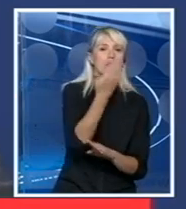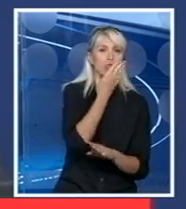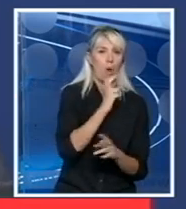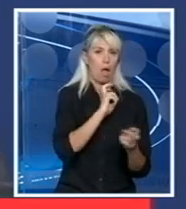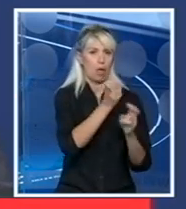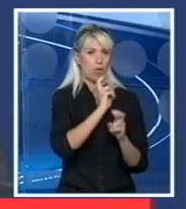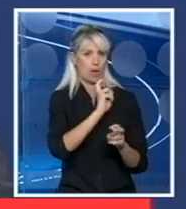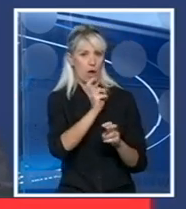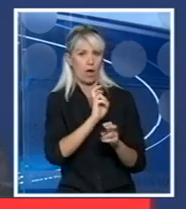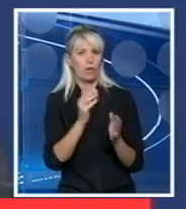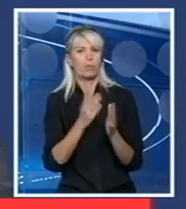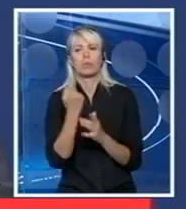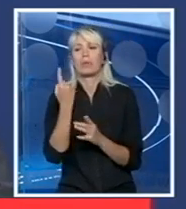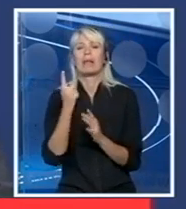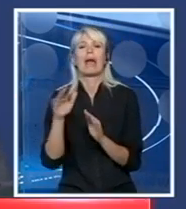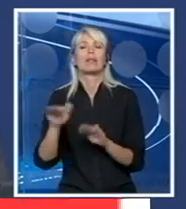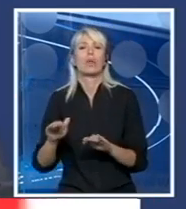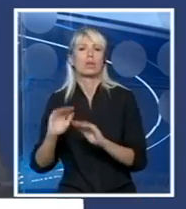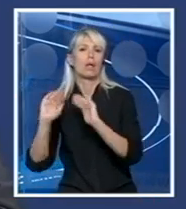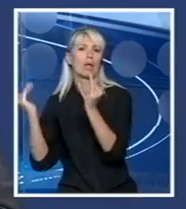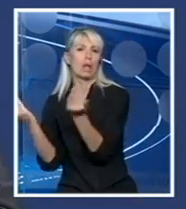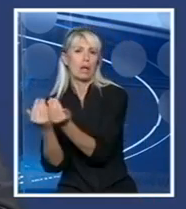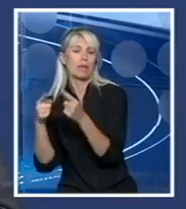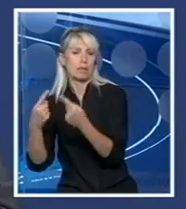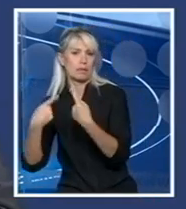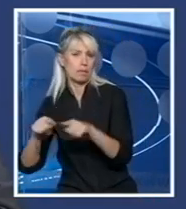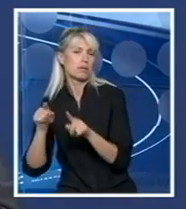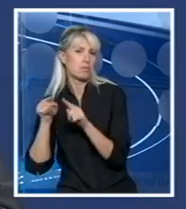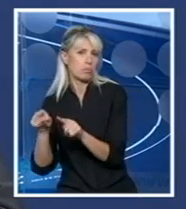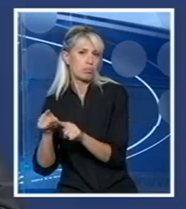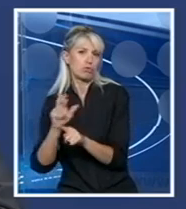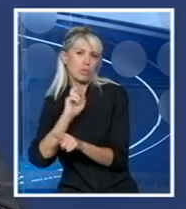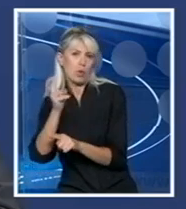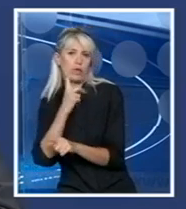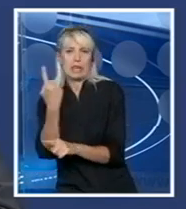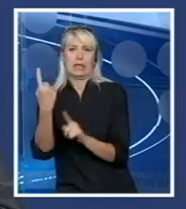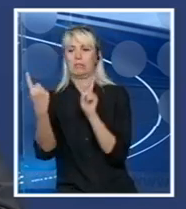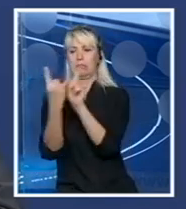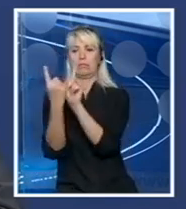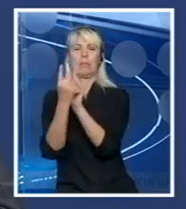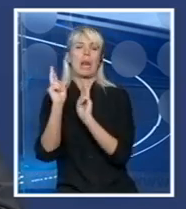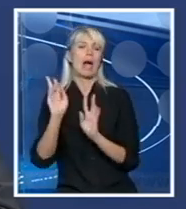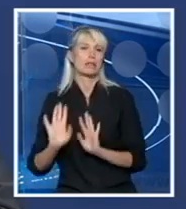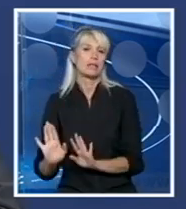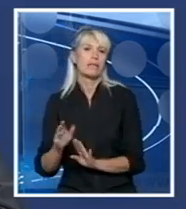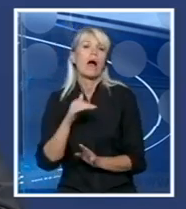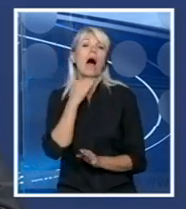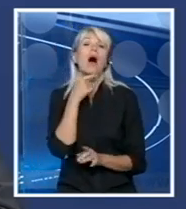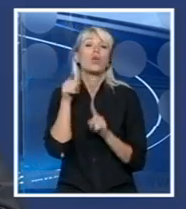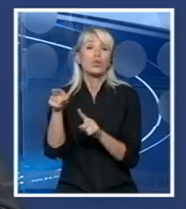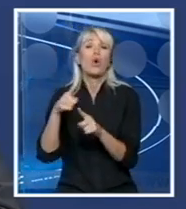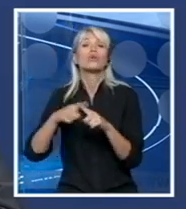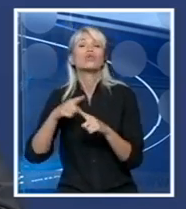samo za izolaciju dece ako primetimo simptome, nego i da ti procesi odgovaranja za ocenu mogu da se odvijaju.